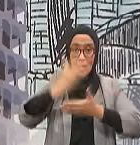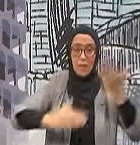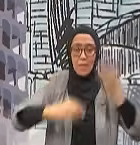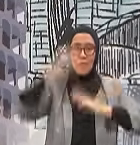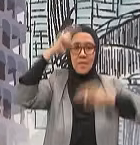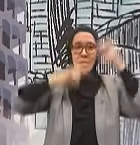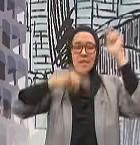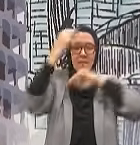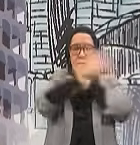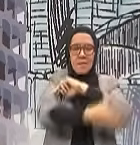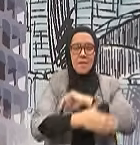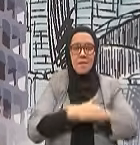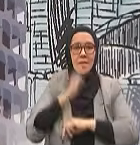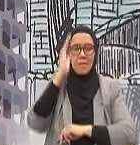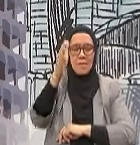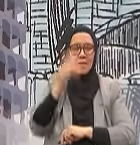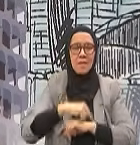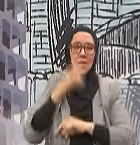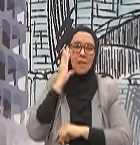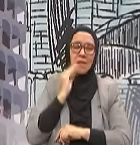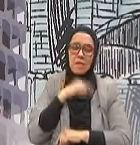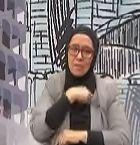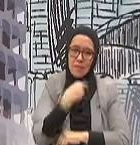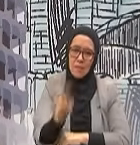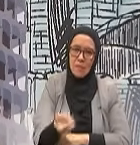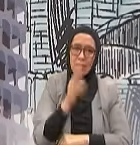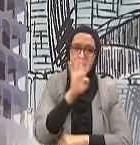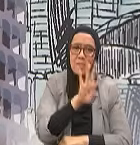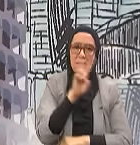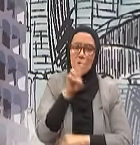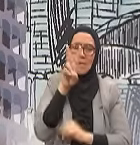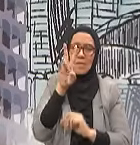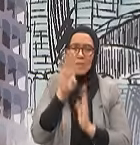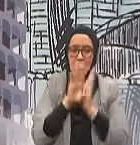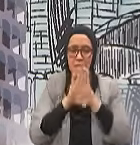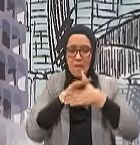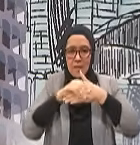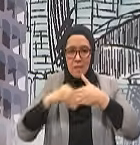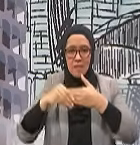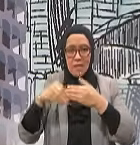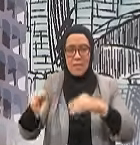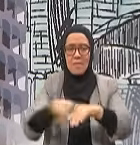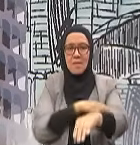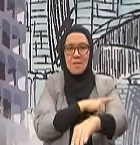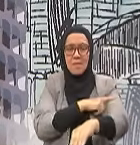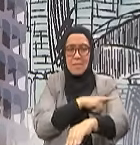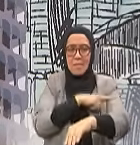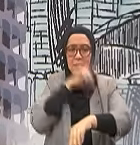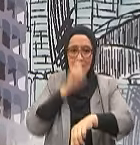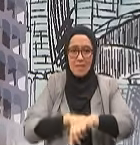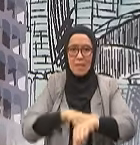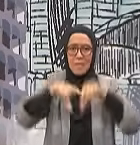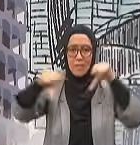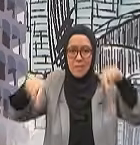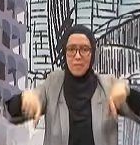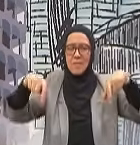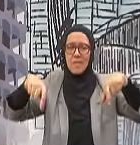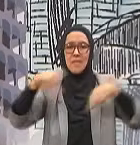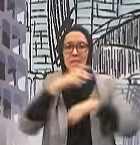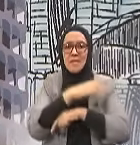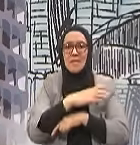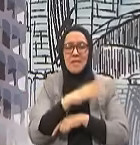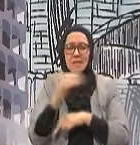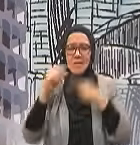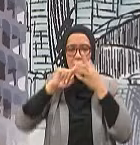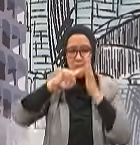dianggarkan mengalami kerugian sebanyak 42 Blend Ringgit sepanjang tempoh perintah dan pergerakan atau pipi